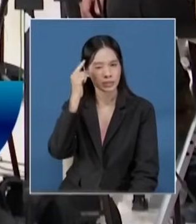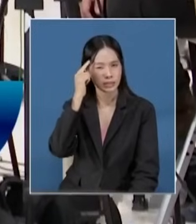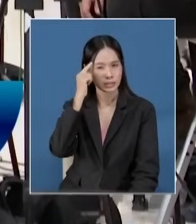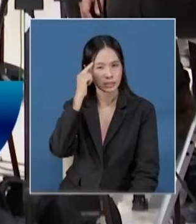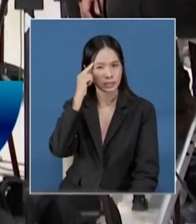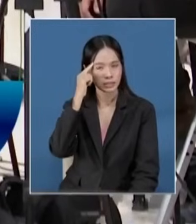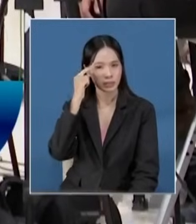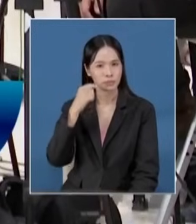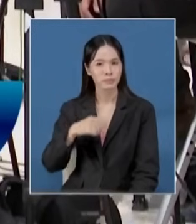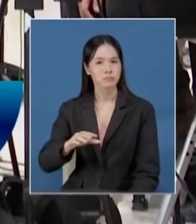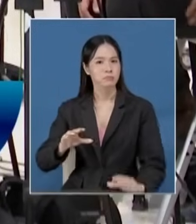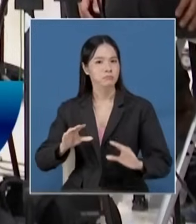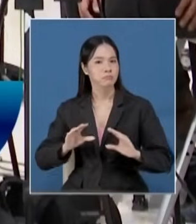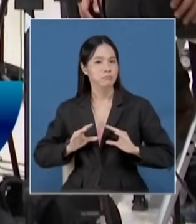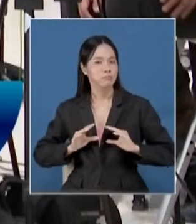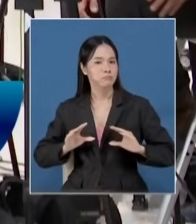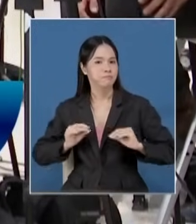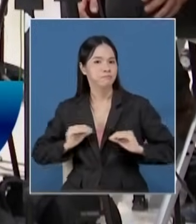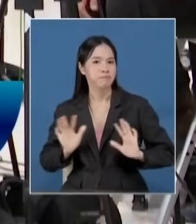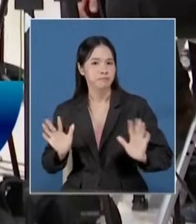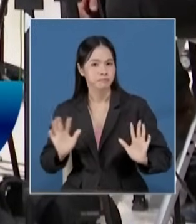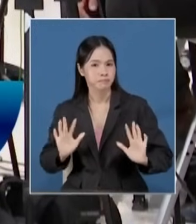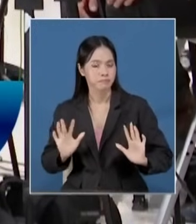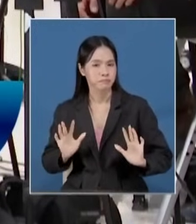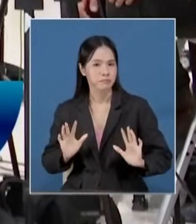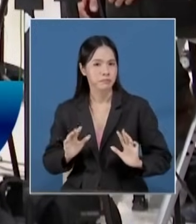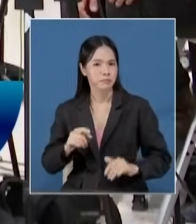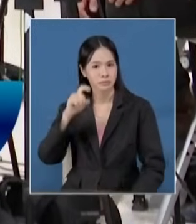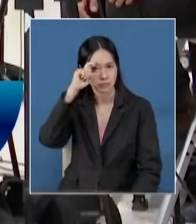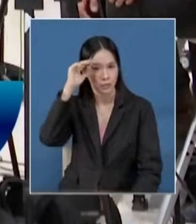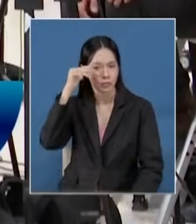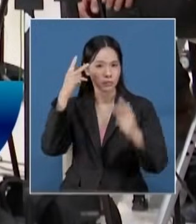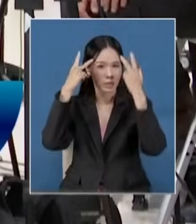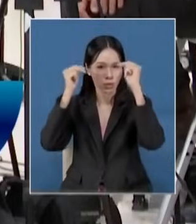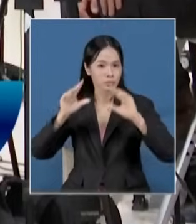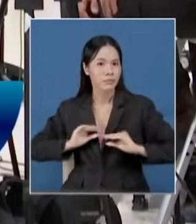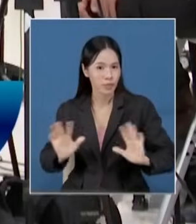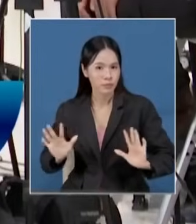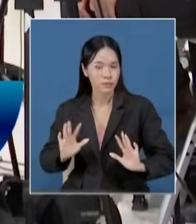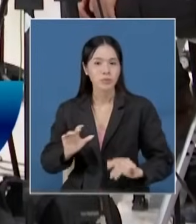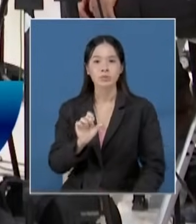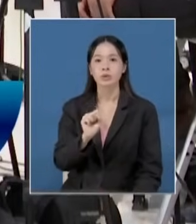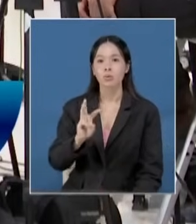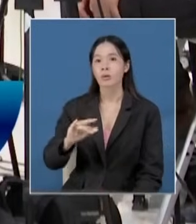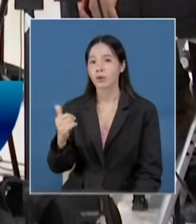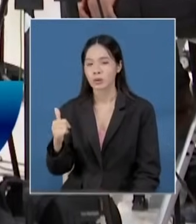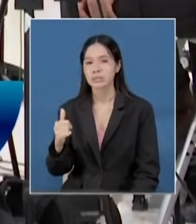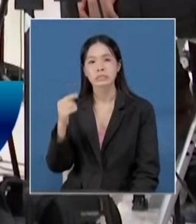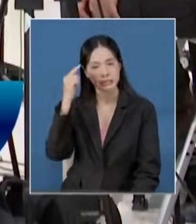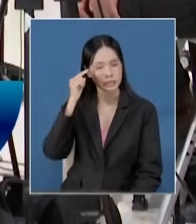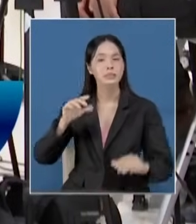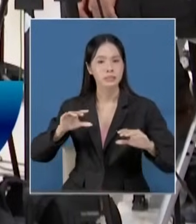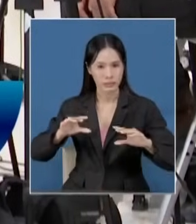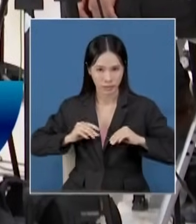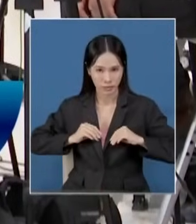คะว่าจะไม่โหวตเห็นชอบโหวตไม่เห็นชอบนะคะให้นายเศรษฐาเป็นนั่งนายกรัฐมนตรีนั่นเองแต่ขณะที่สวบางคนก็มีความเห็นชอบนะ